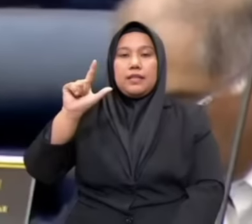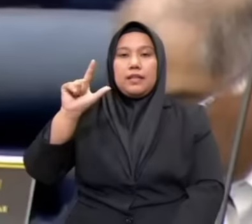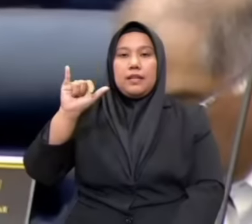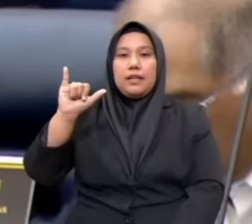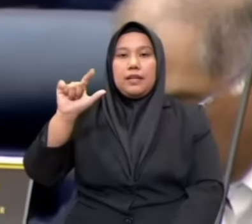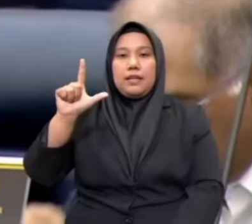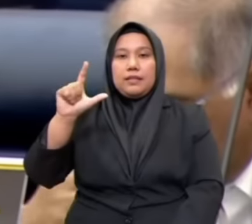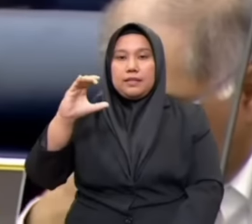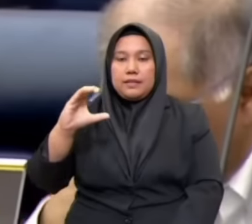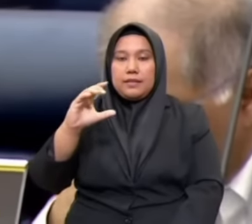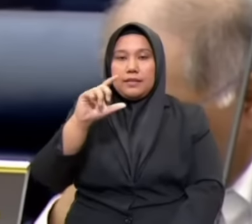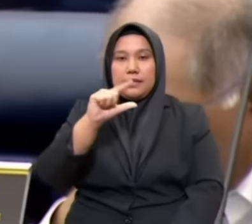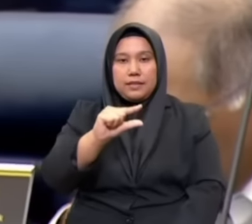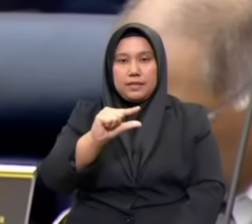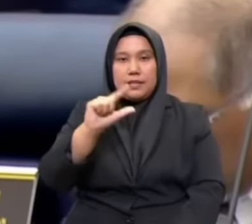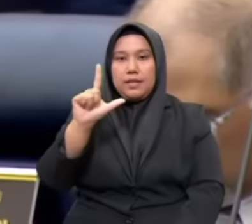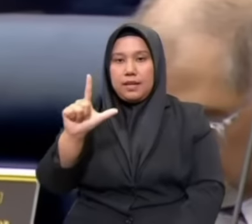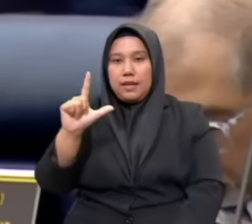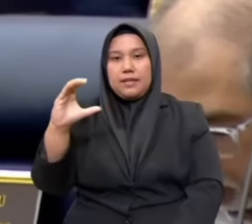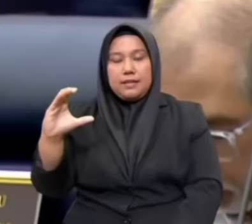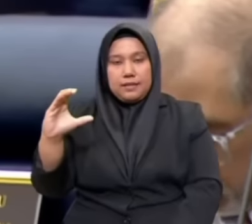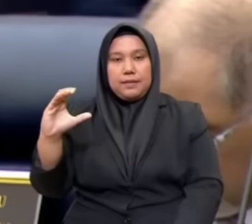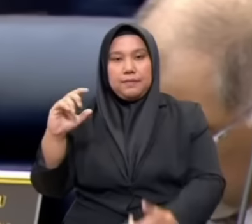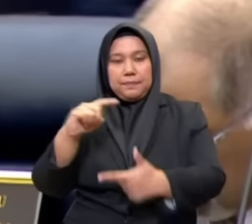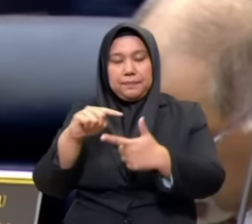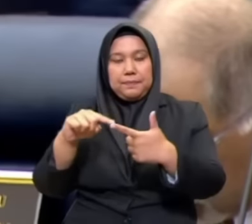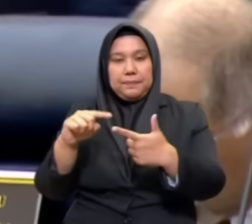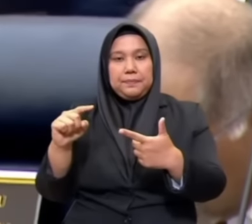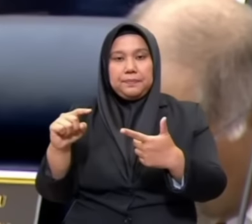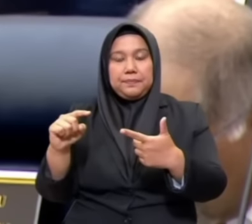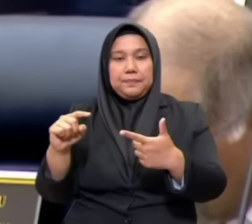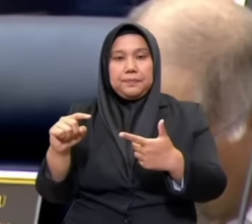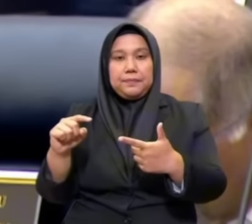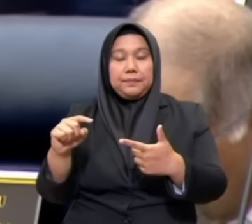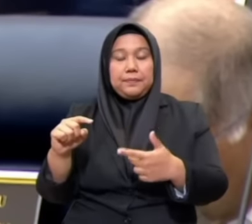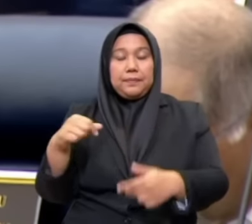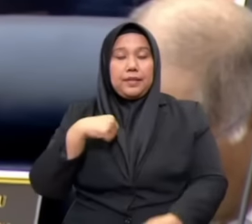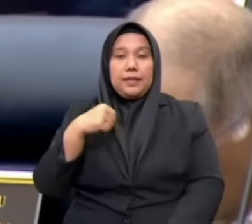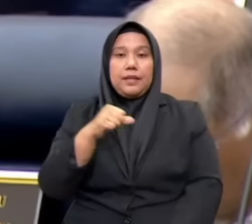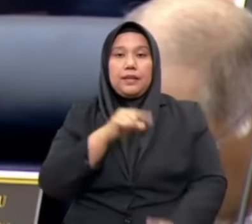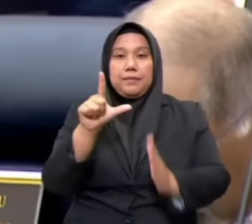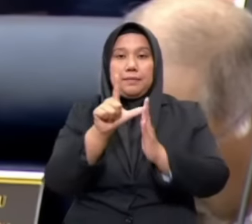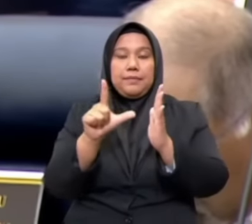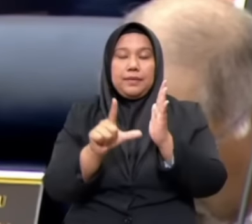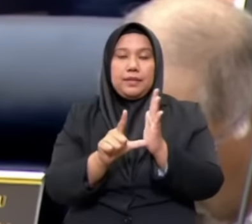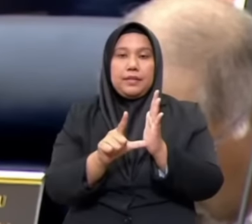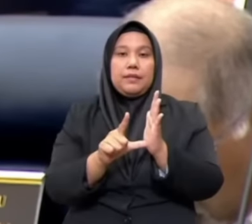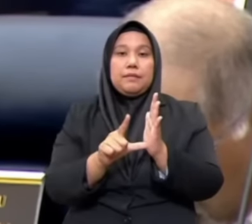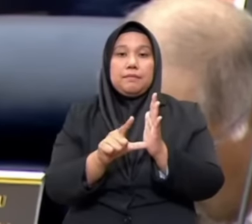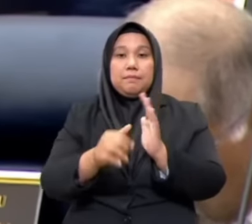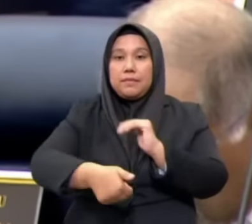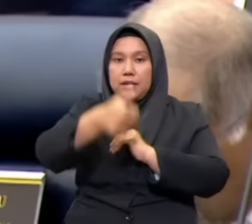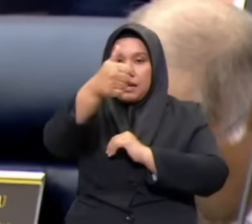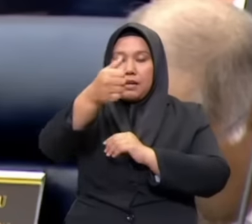GLC, ahli lembaga pengarah ini yang bebas dan